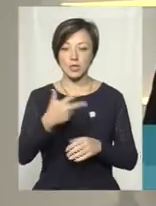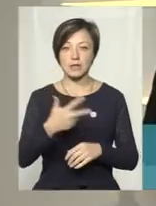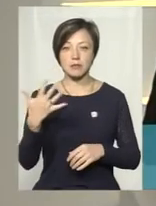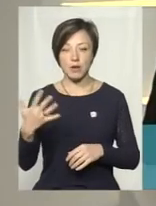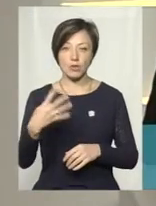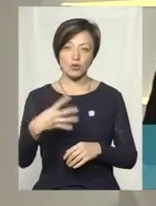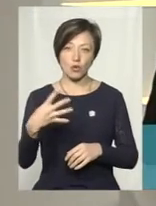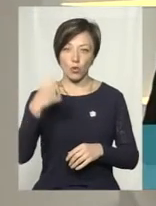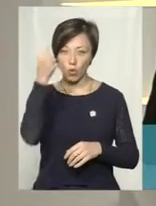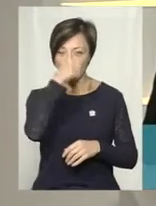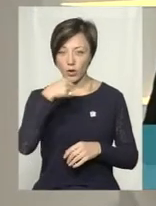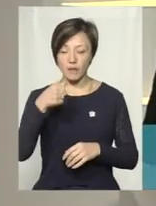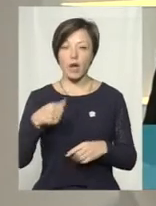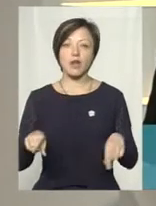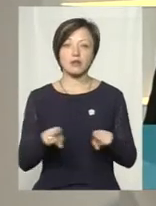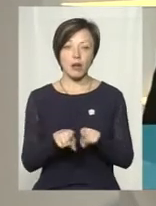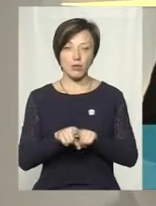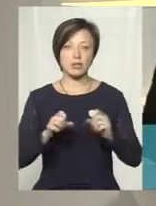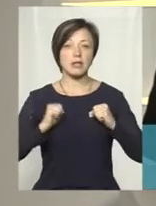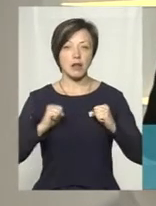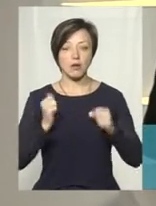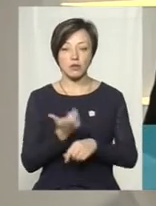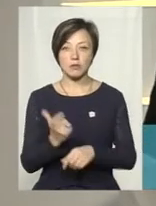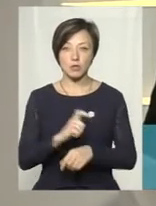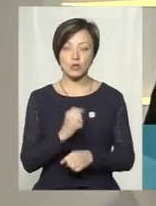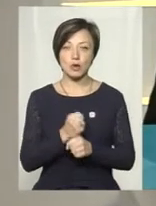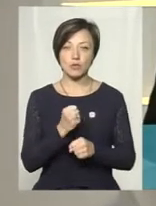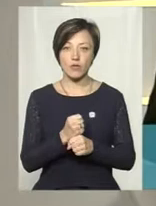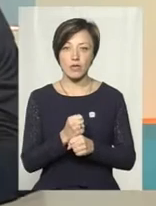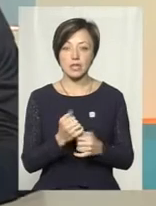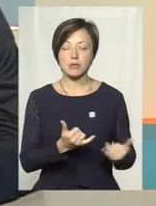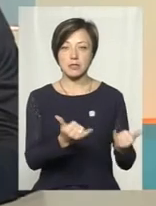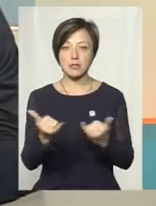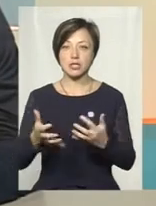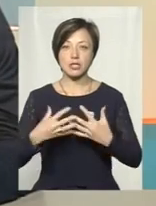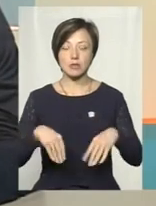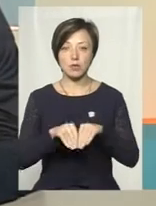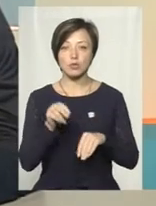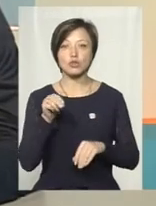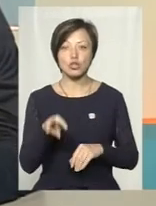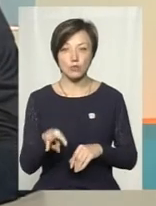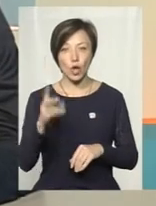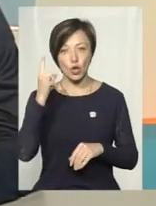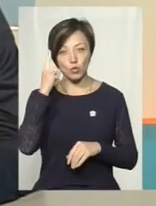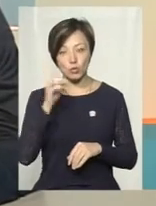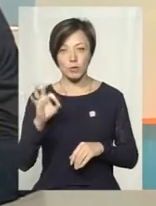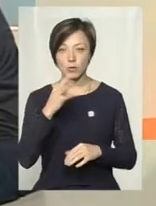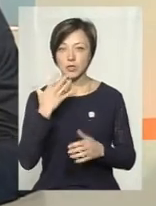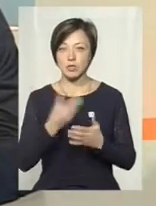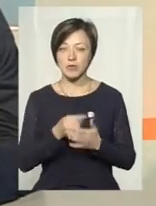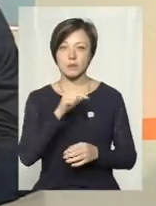35, там, до 40 років. Вони також стараються більше працювати і забезпечити сім'ю, чим думати про